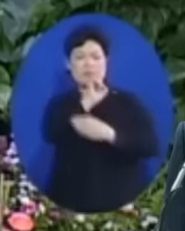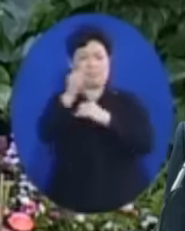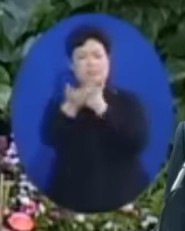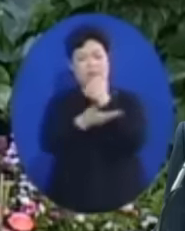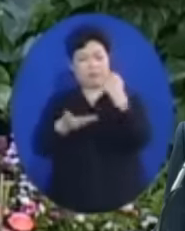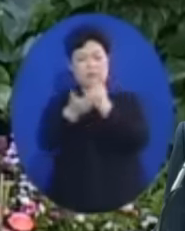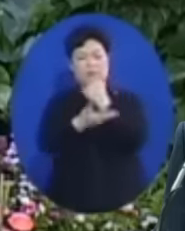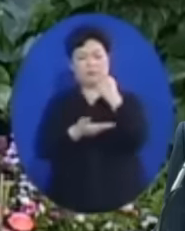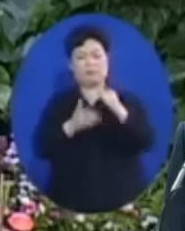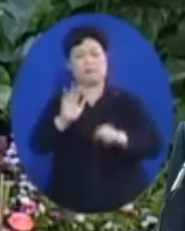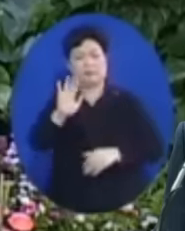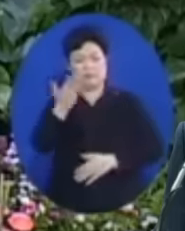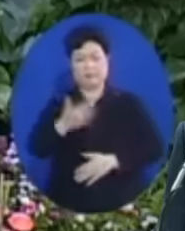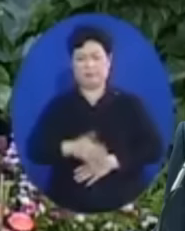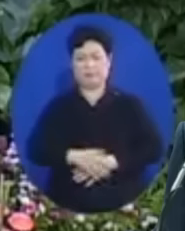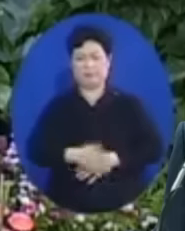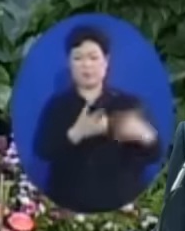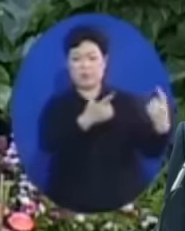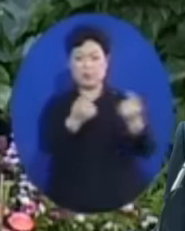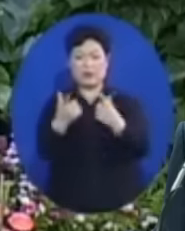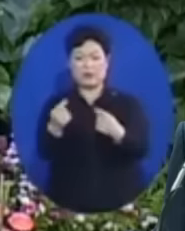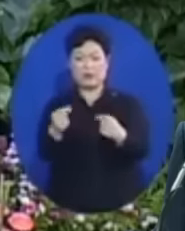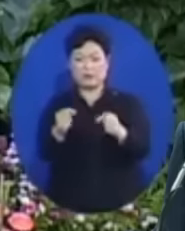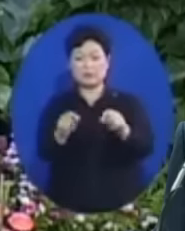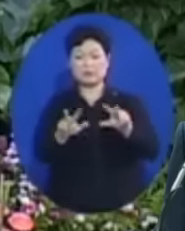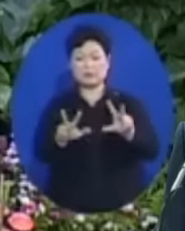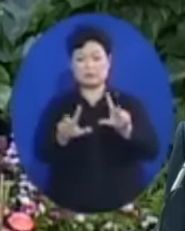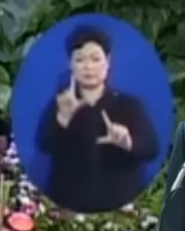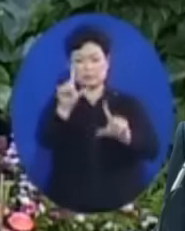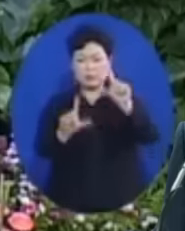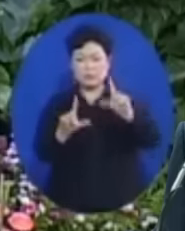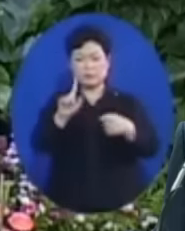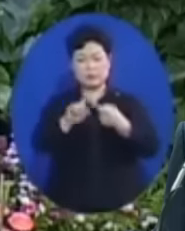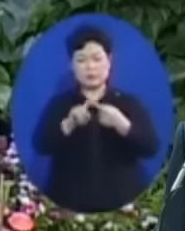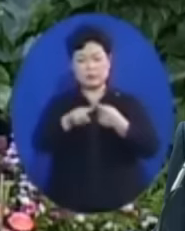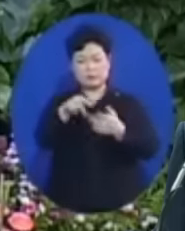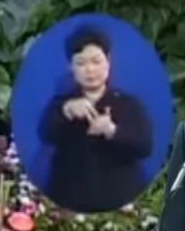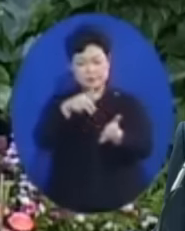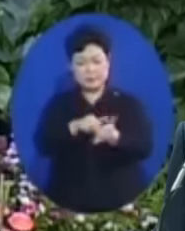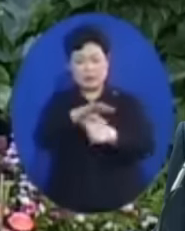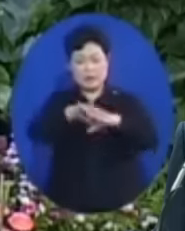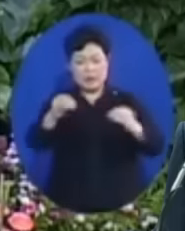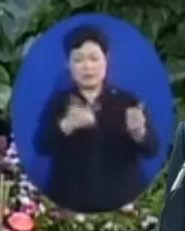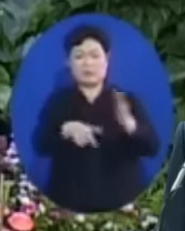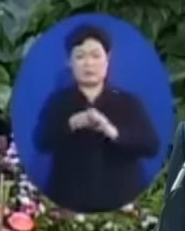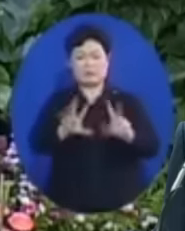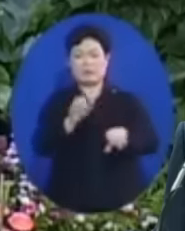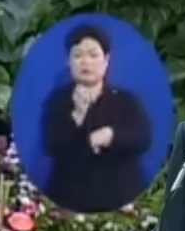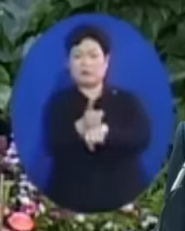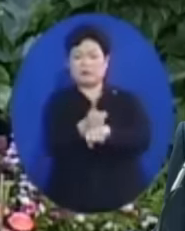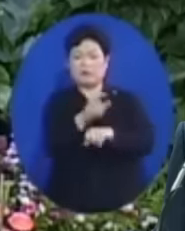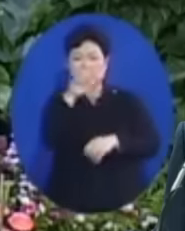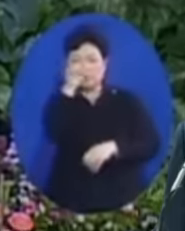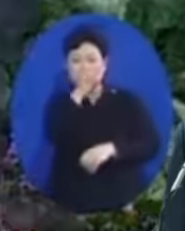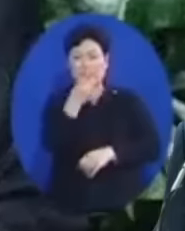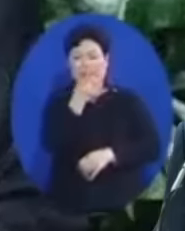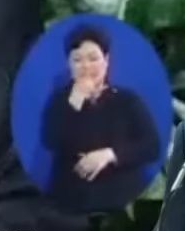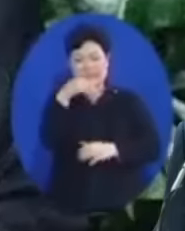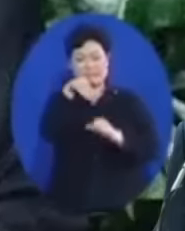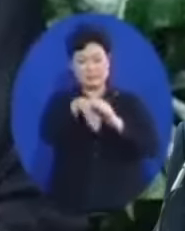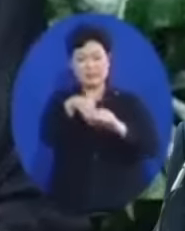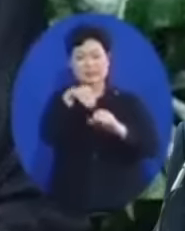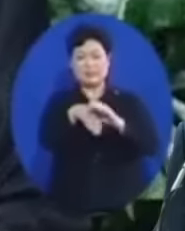거둘 수밖에 없는 것입니다. 이와 같은 현실을 해결하기 위해서는 지금부터라도 당장 좋은 씨앗을